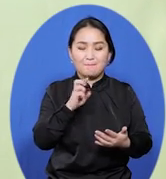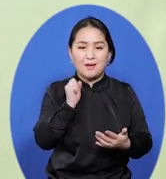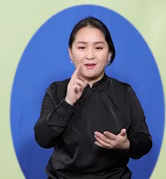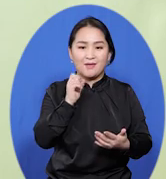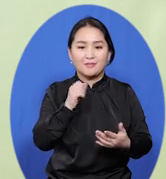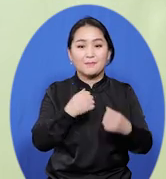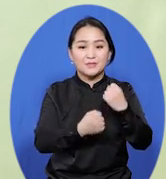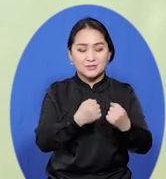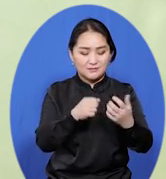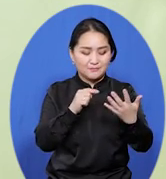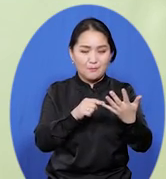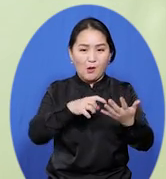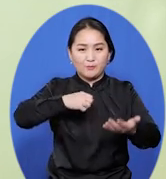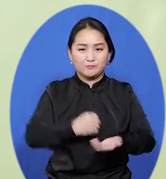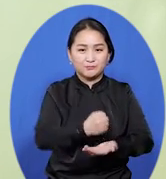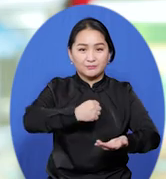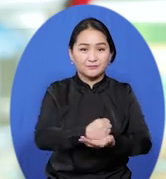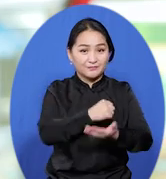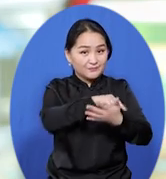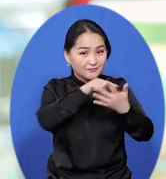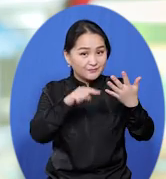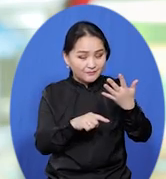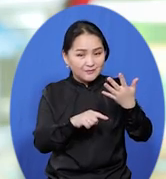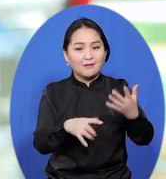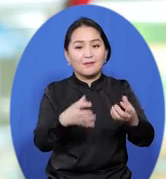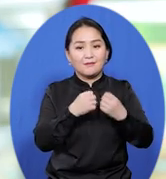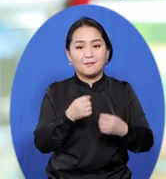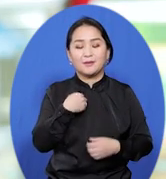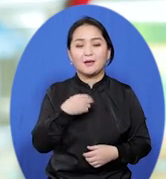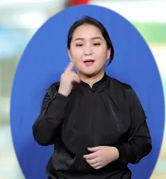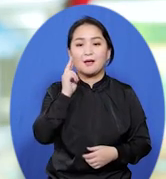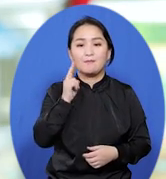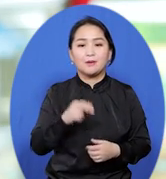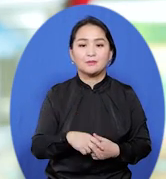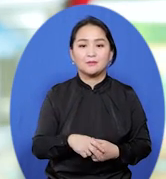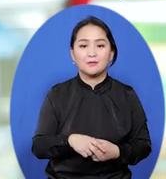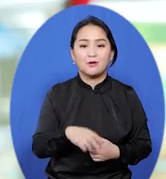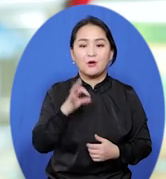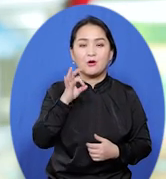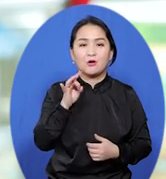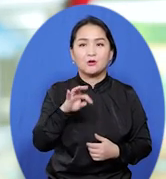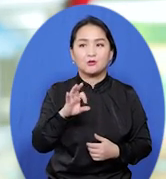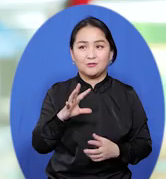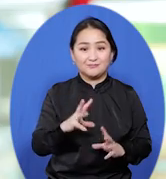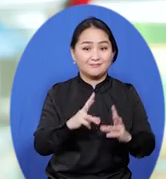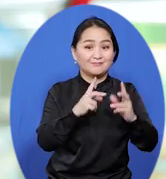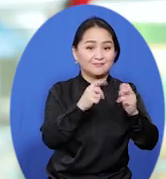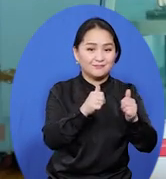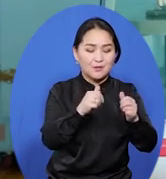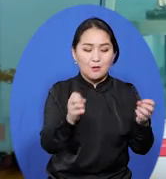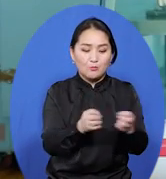машин, 1 жижиг бутлагч авсан. Тэрийг авснаар манай компани одоо орлого